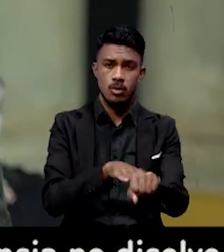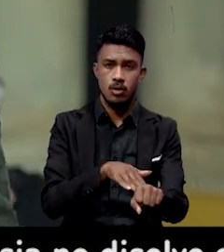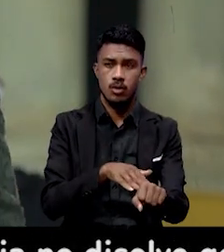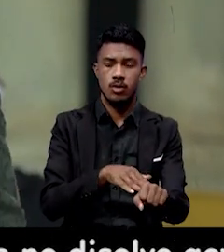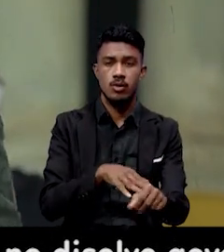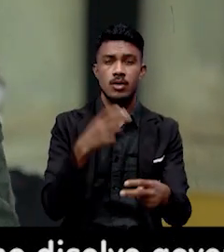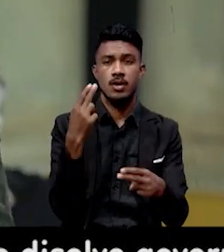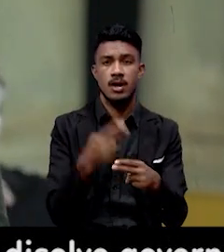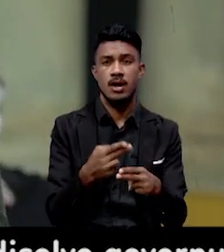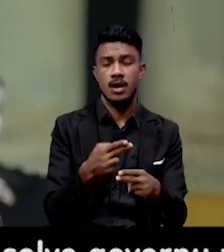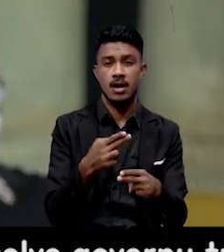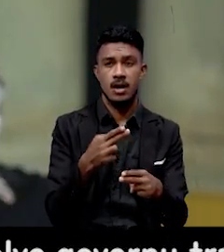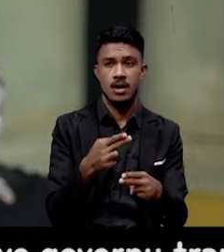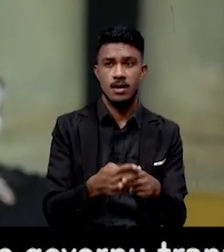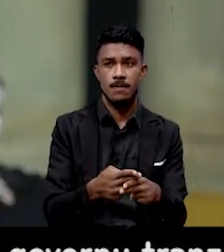pensão